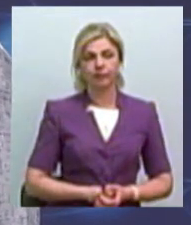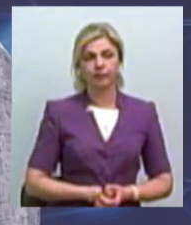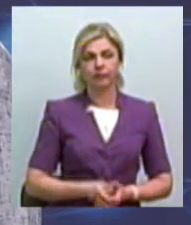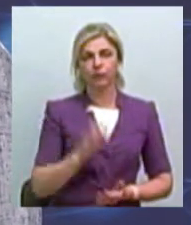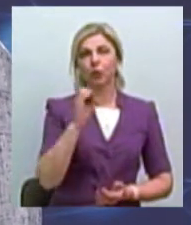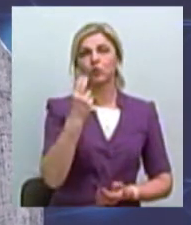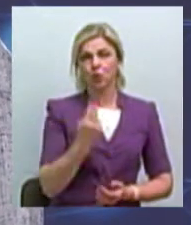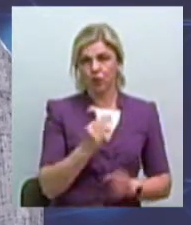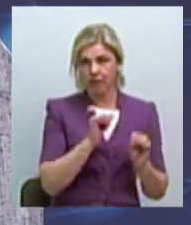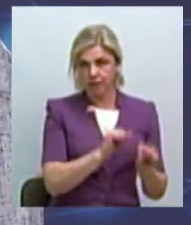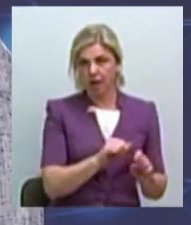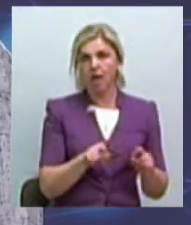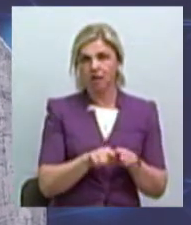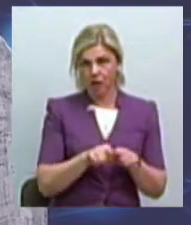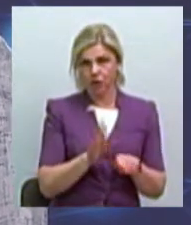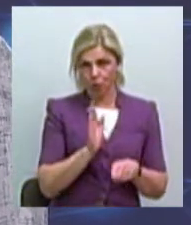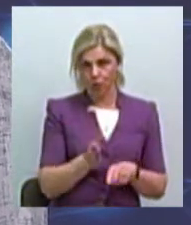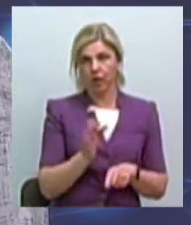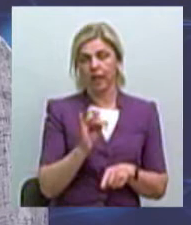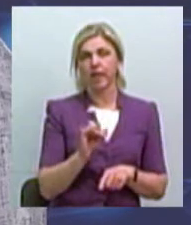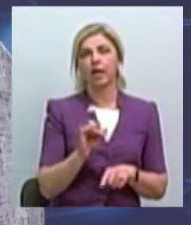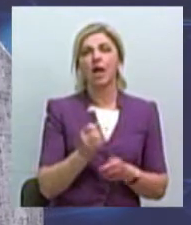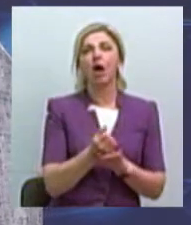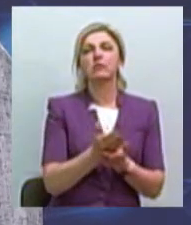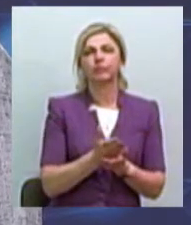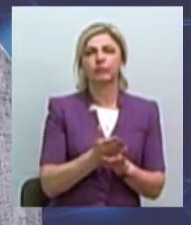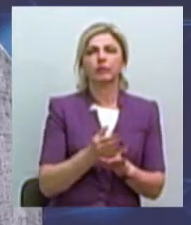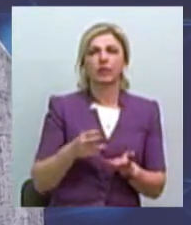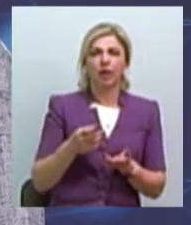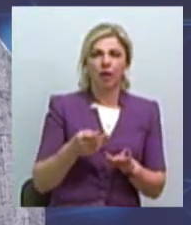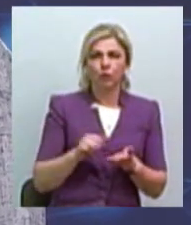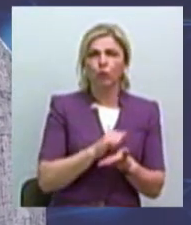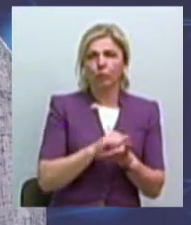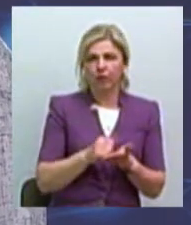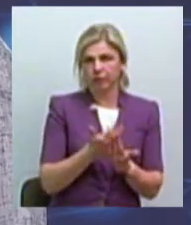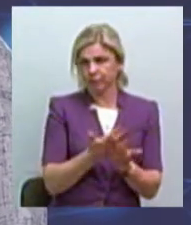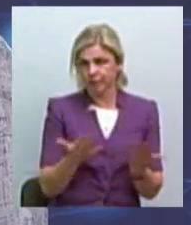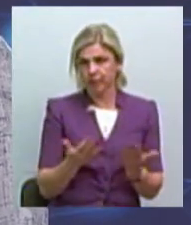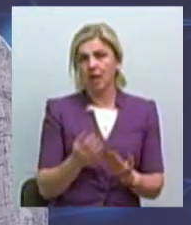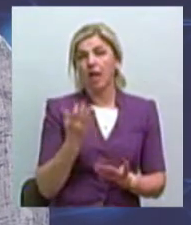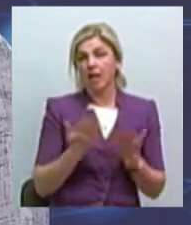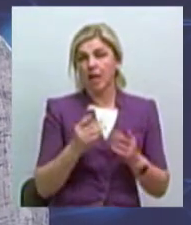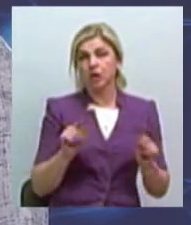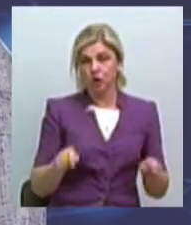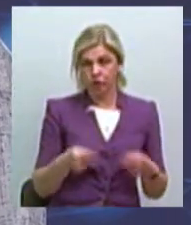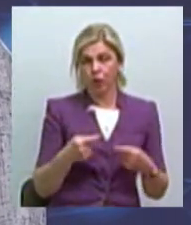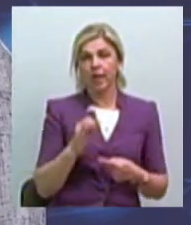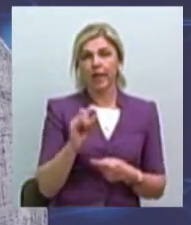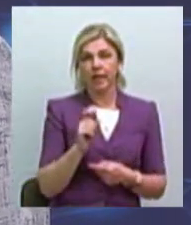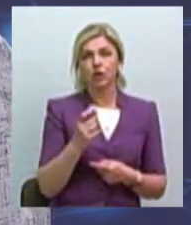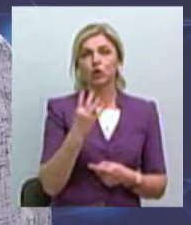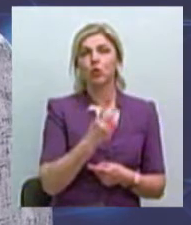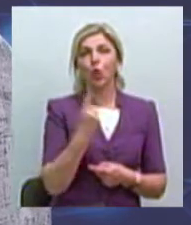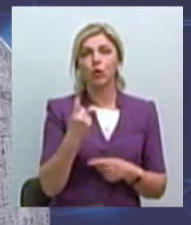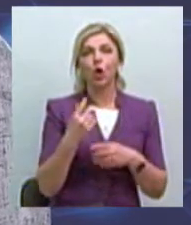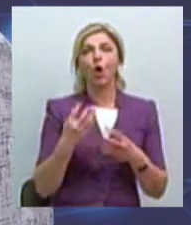Соціальний захист теж буде. І ЦНАПи. От на сьогоднішній день, якщо аналізувати, то із новостворених 41